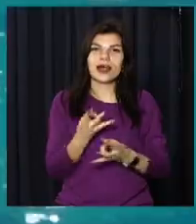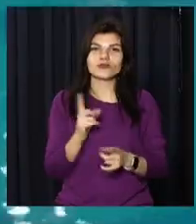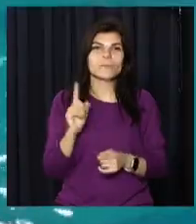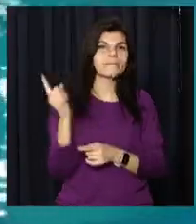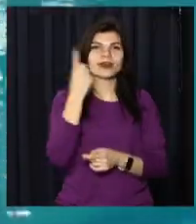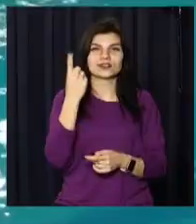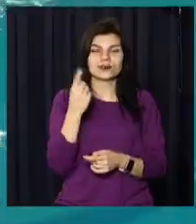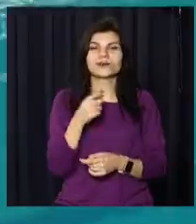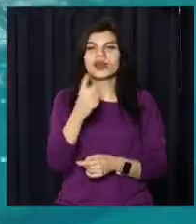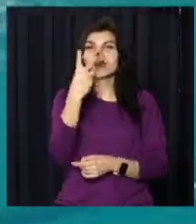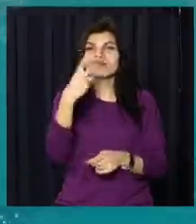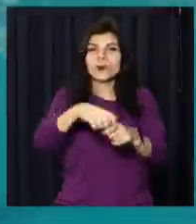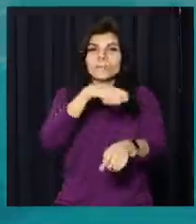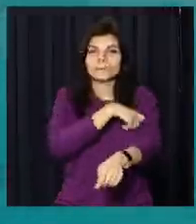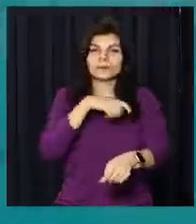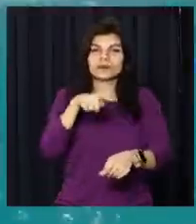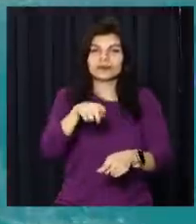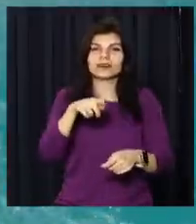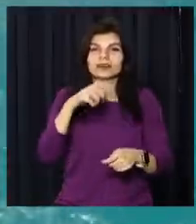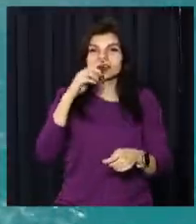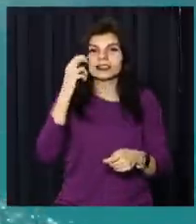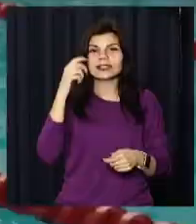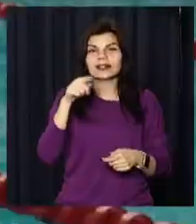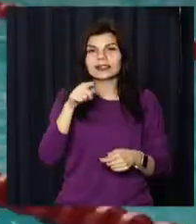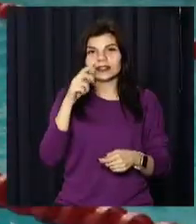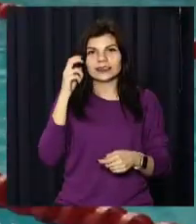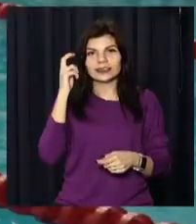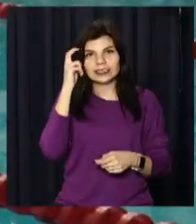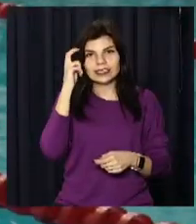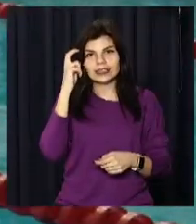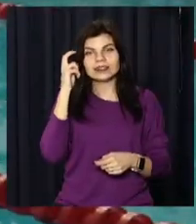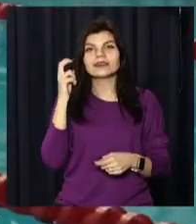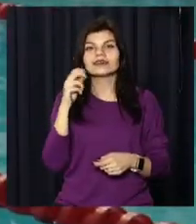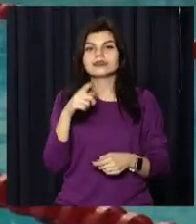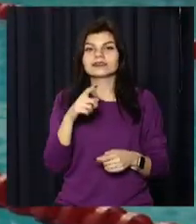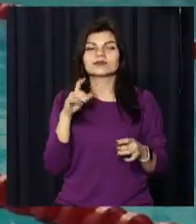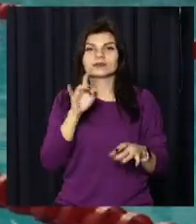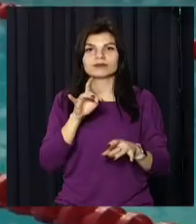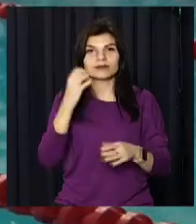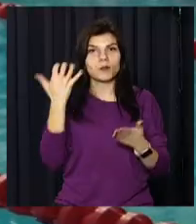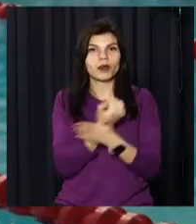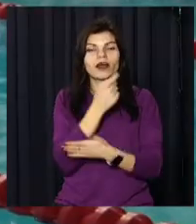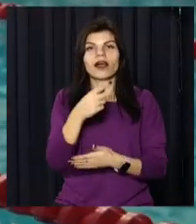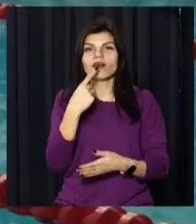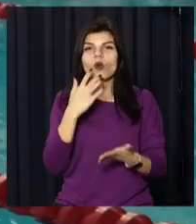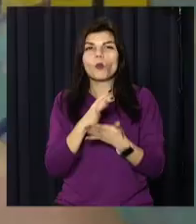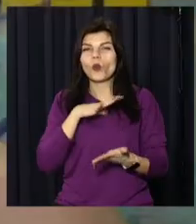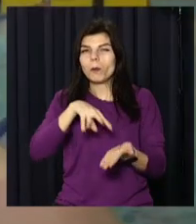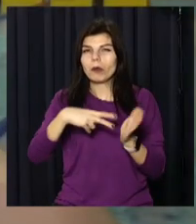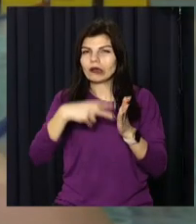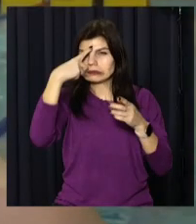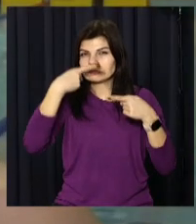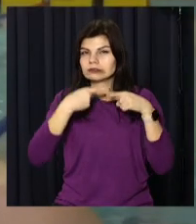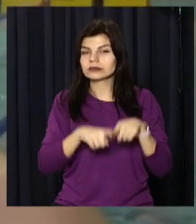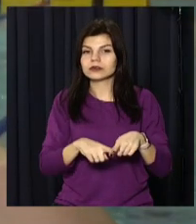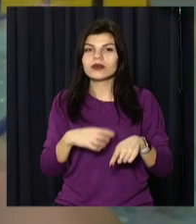першим. На 200-метрівці батерфляєм переміг киянин Володимир Гавриш. Спортсмен ділиться. Він мав свою стратегію.